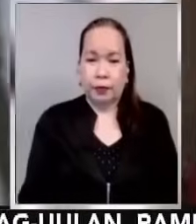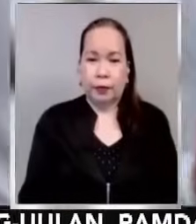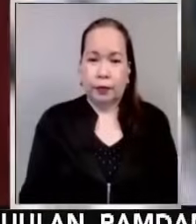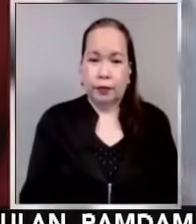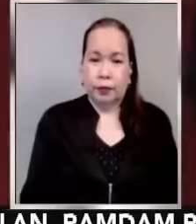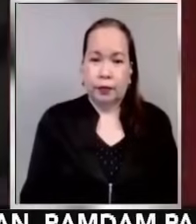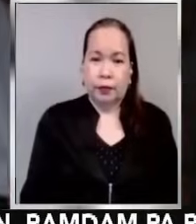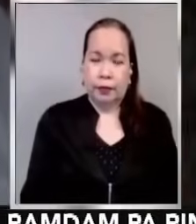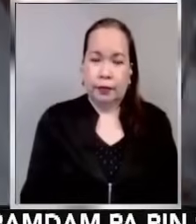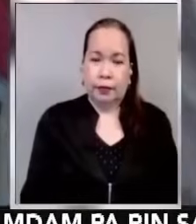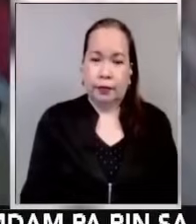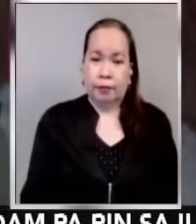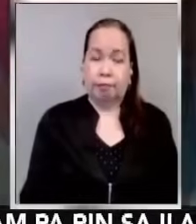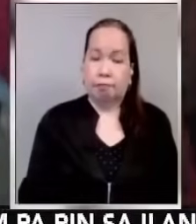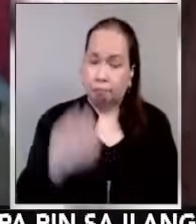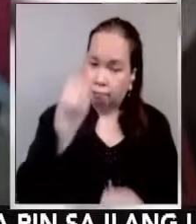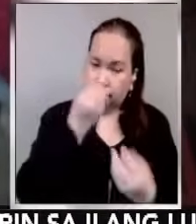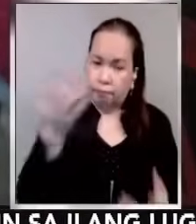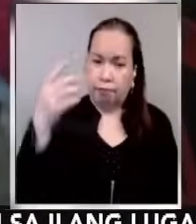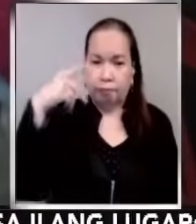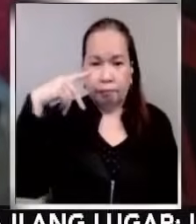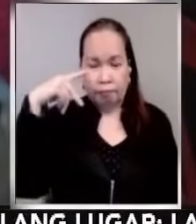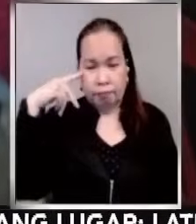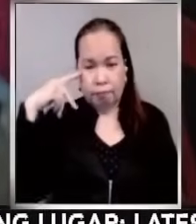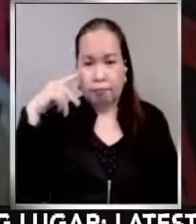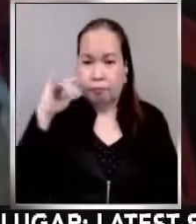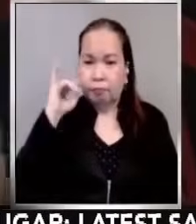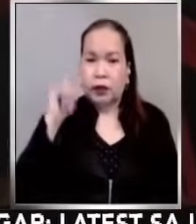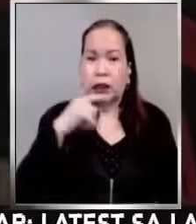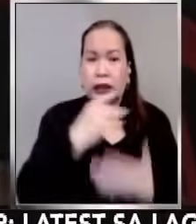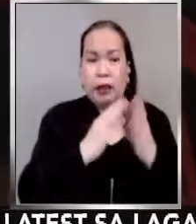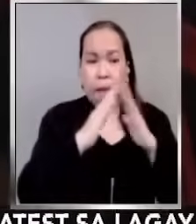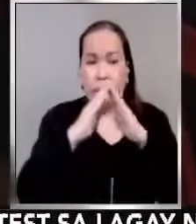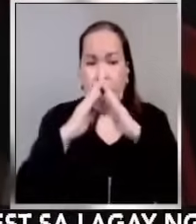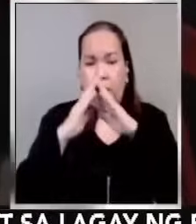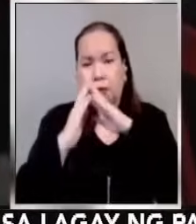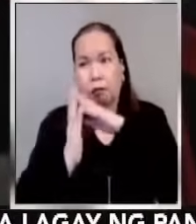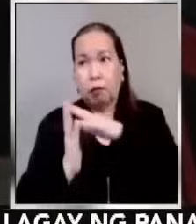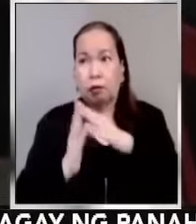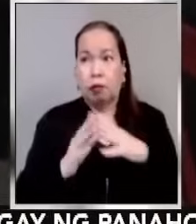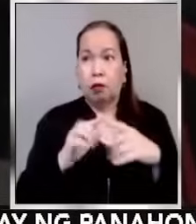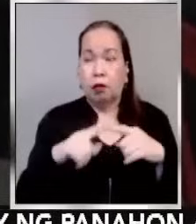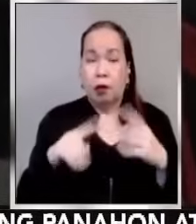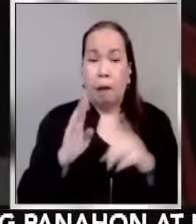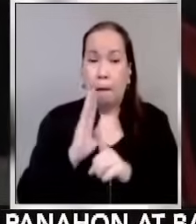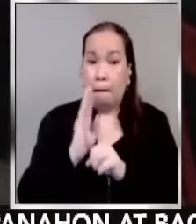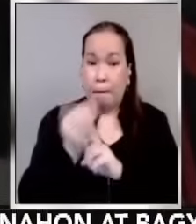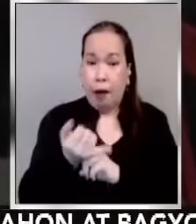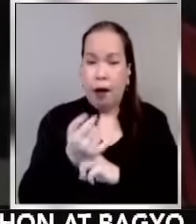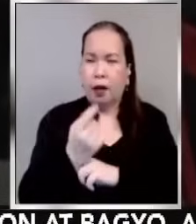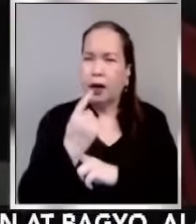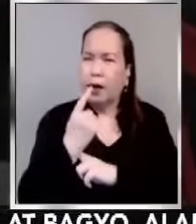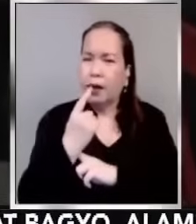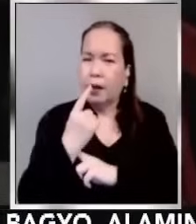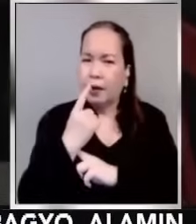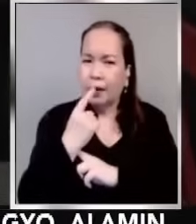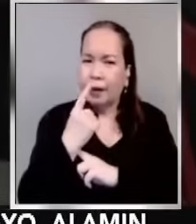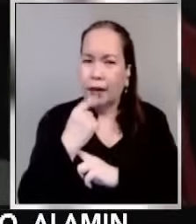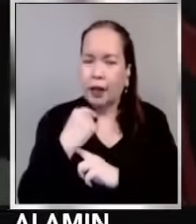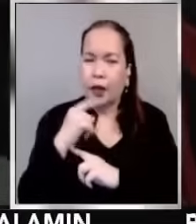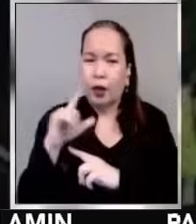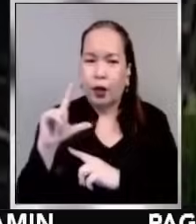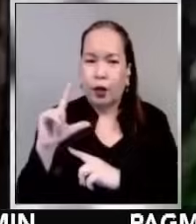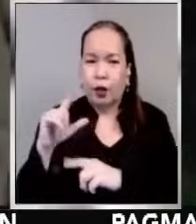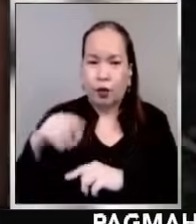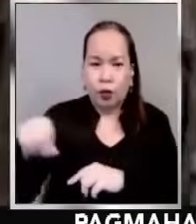Pia, Ivan, gumuho nga ang ilang bahay dito sa Barangay Mapulang Lupa at Barangay Ugong sa Valenzuela City. Ayon sa mga opisyal